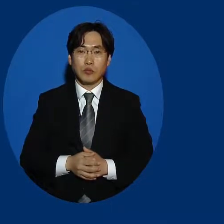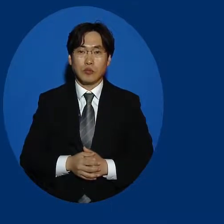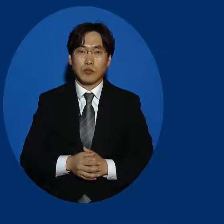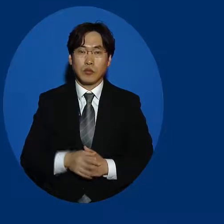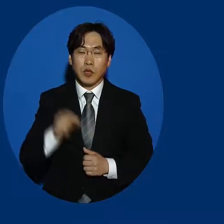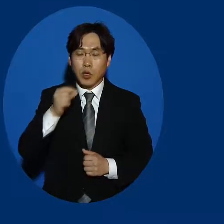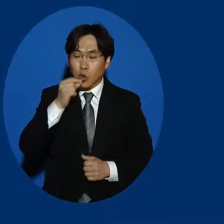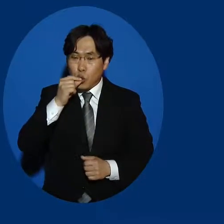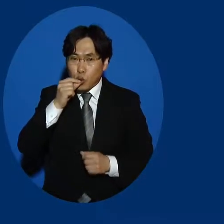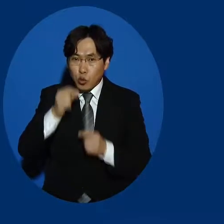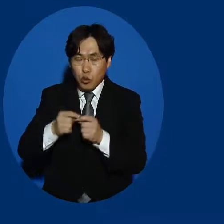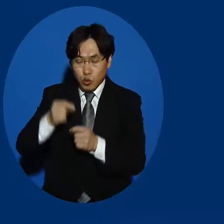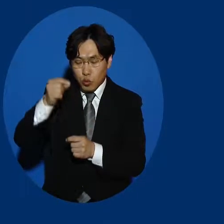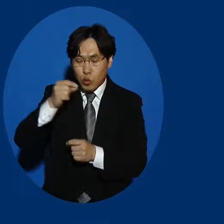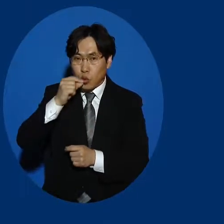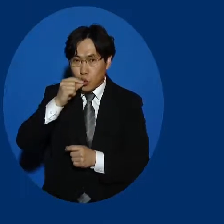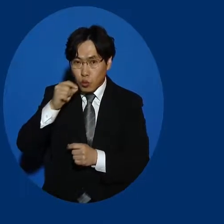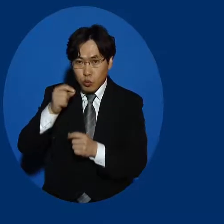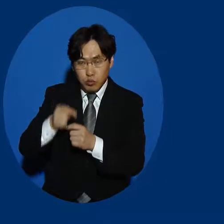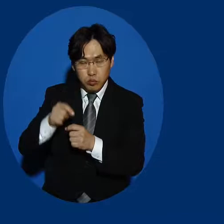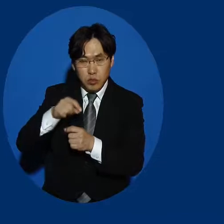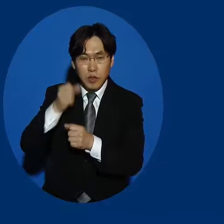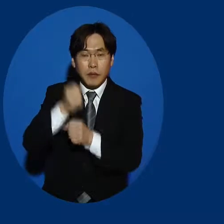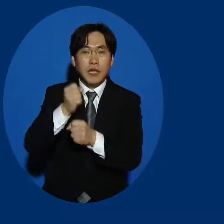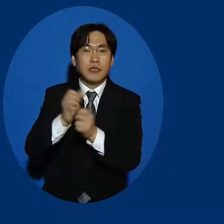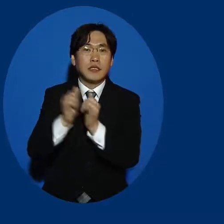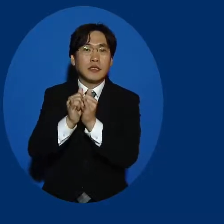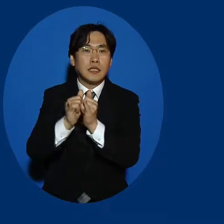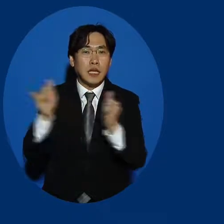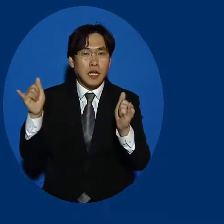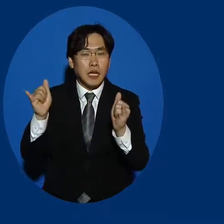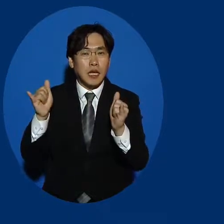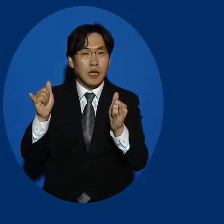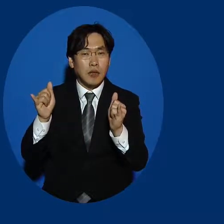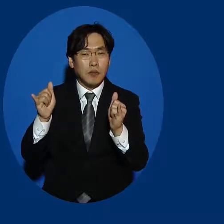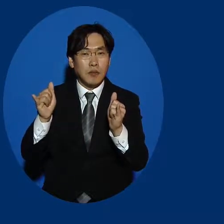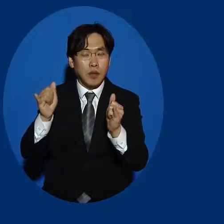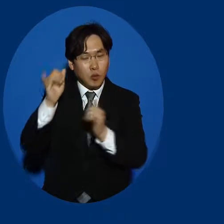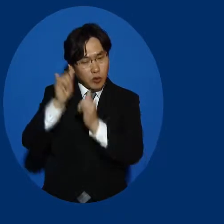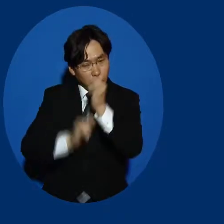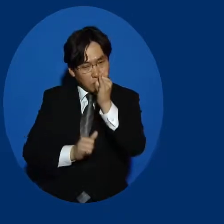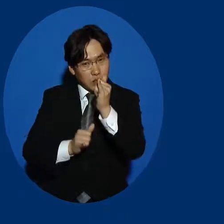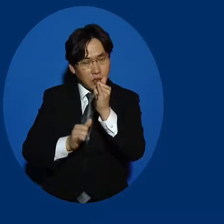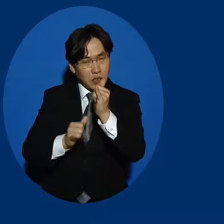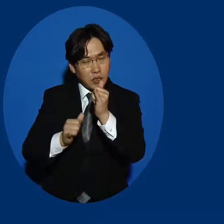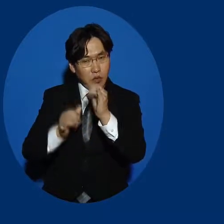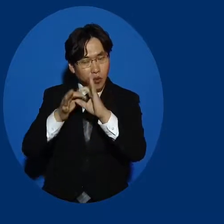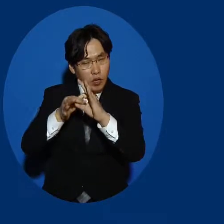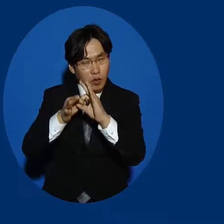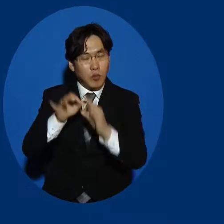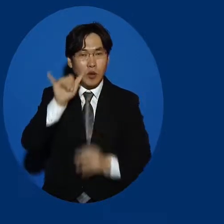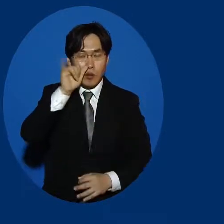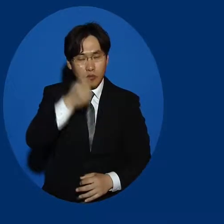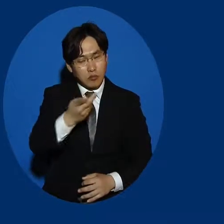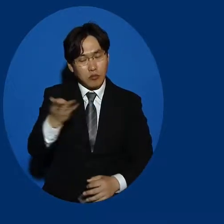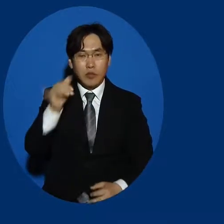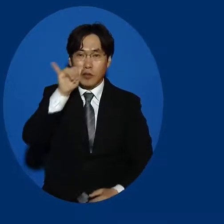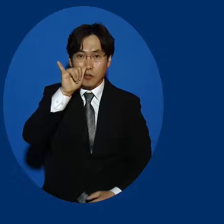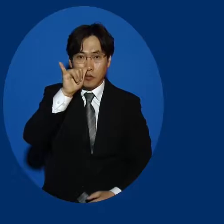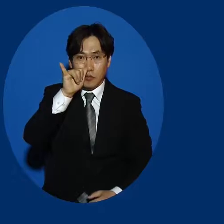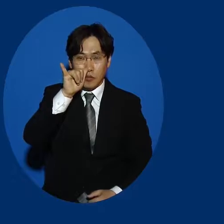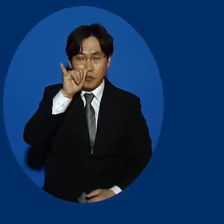이 스트롱은 스트롱을 만든 사람에 대한 여러 가지 설들이 있긴 합니다만